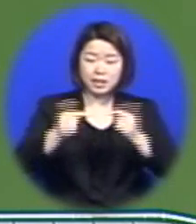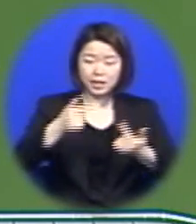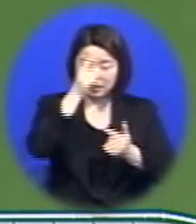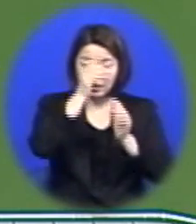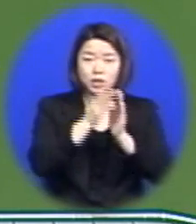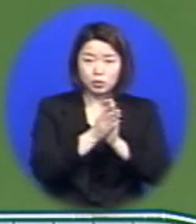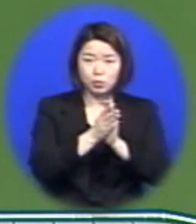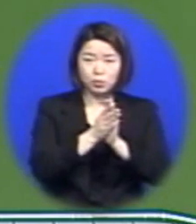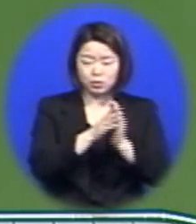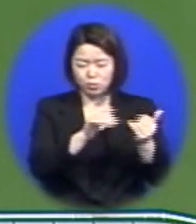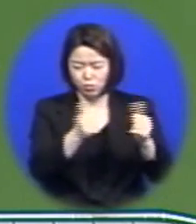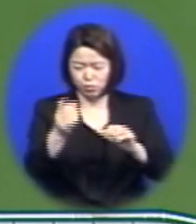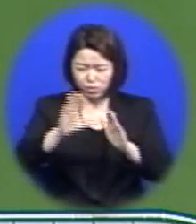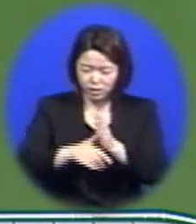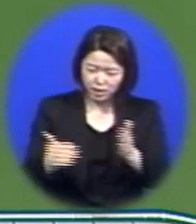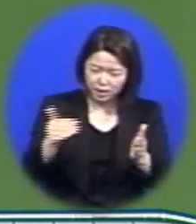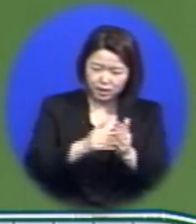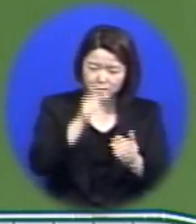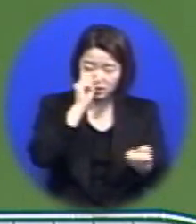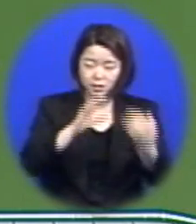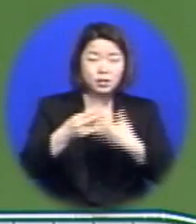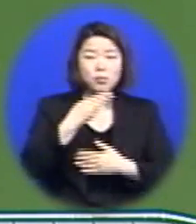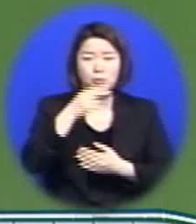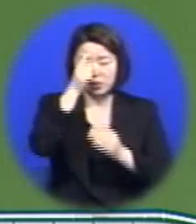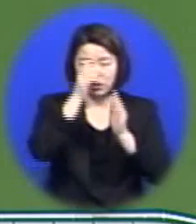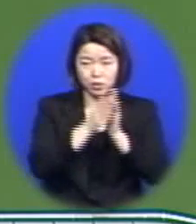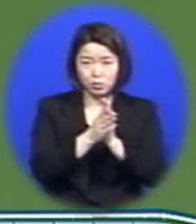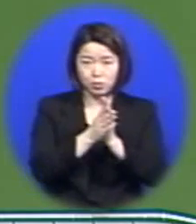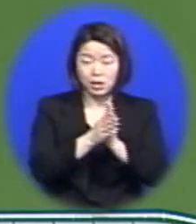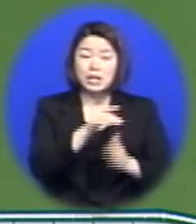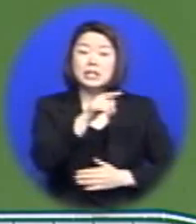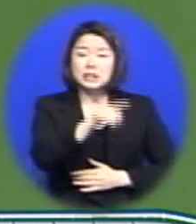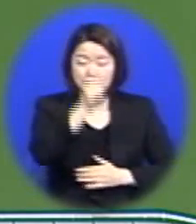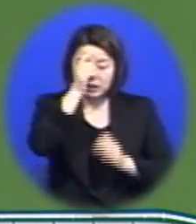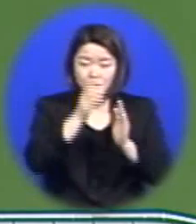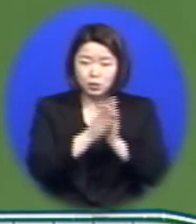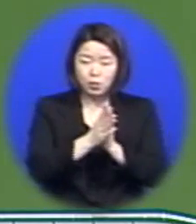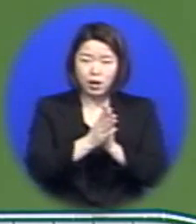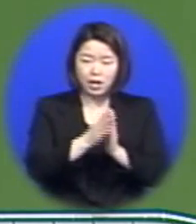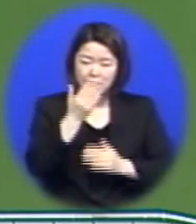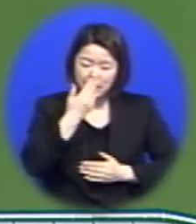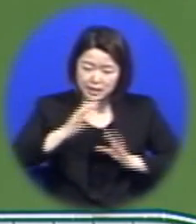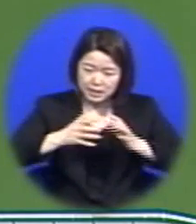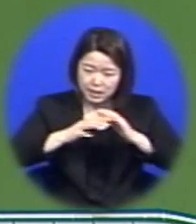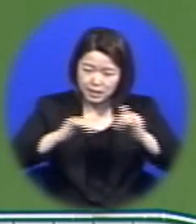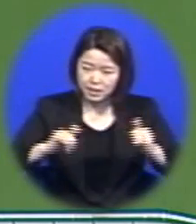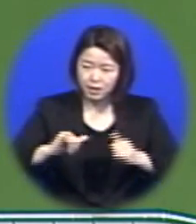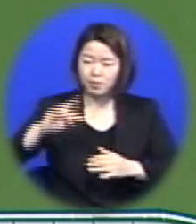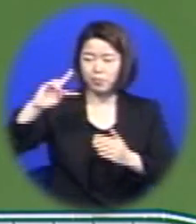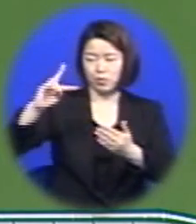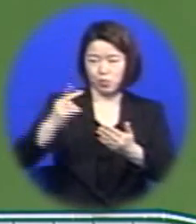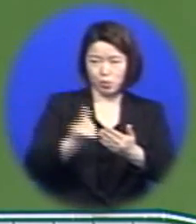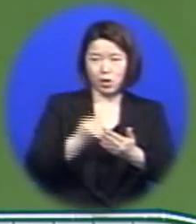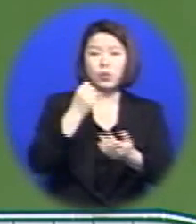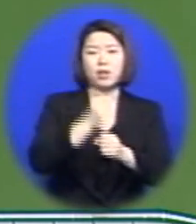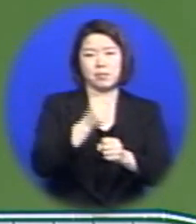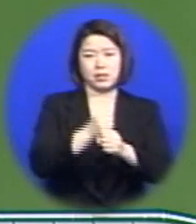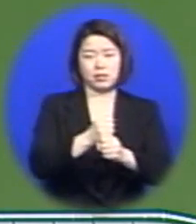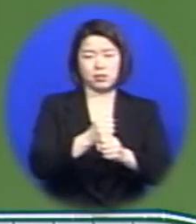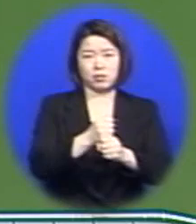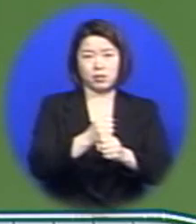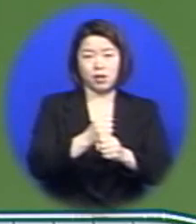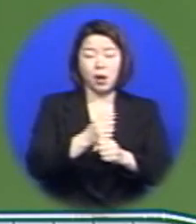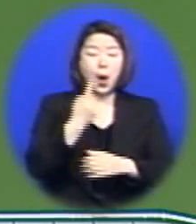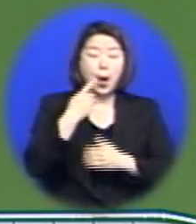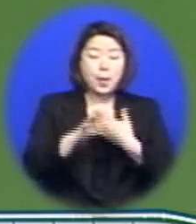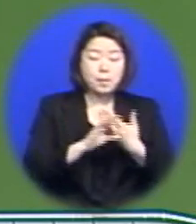응답되지 않는 기도 그러나 그 기도가 이스라엘 백성들을 돌아오게 한 겁니다 만약에